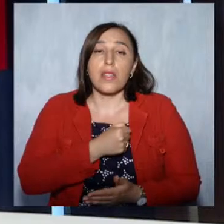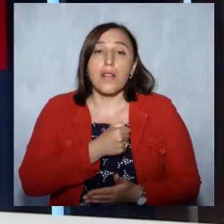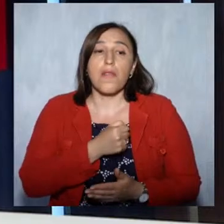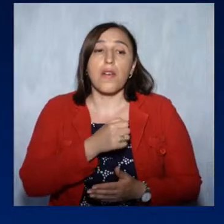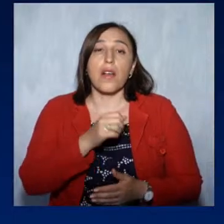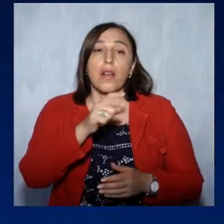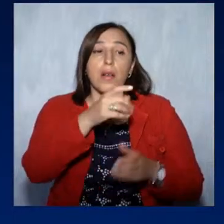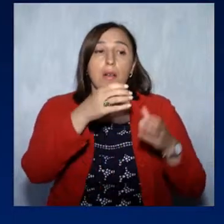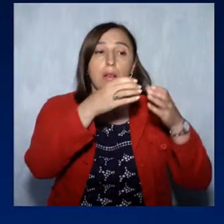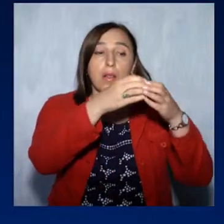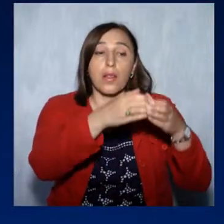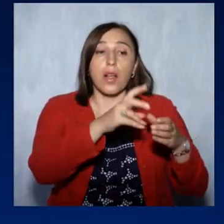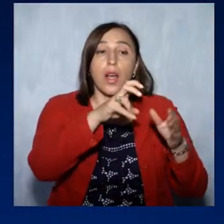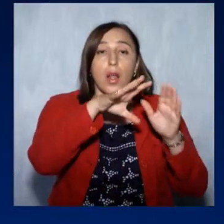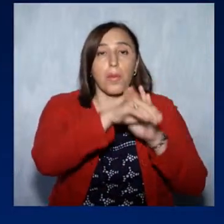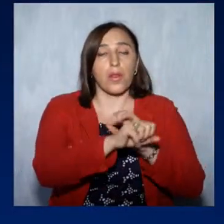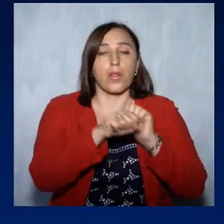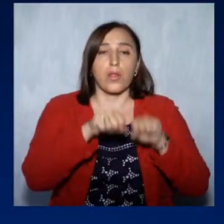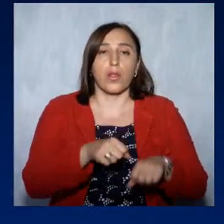Ղարաբաղում։